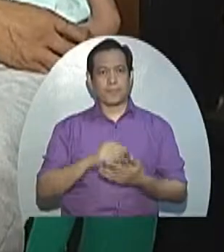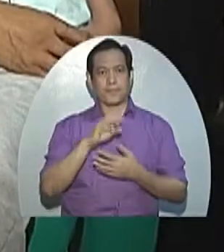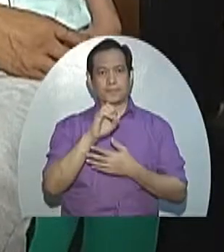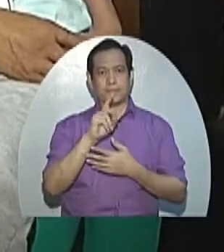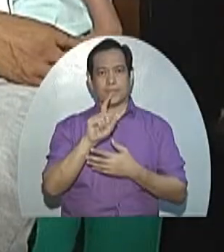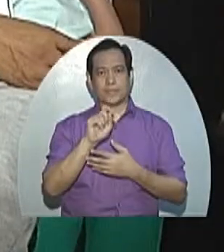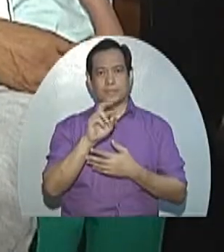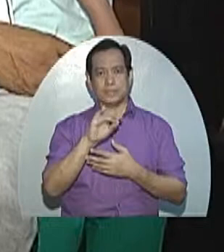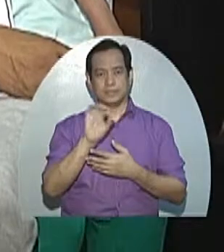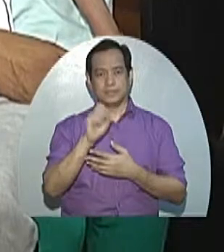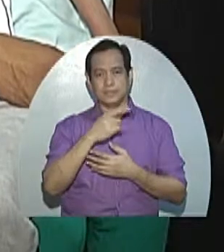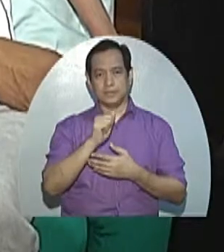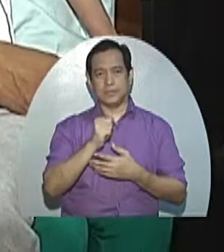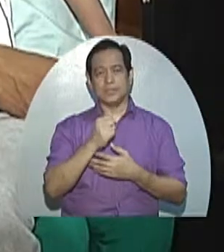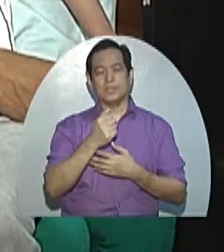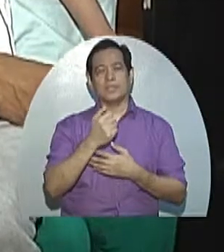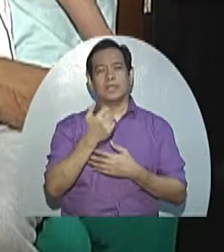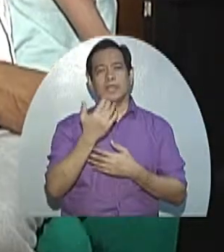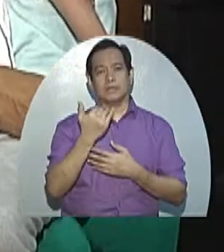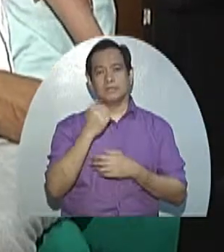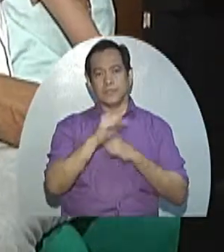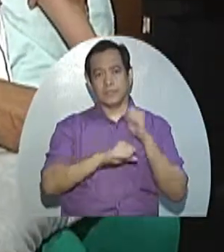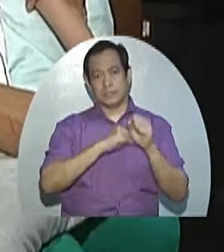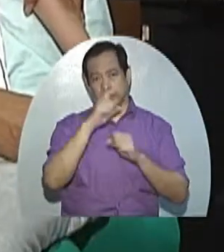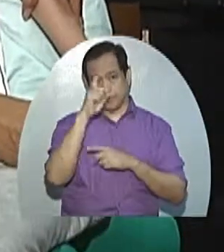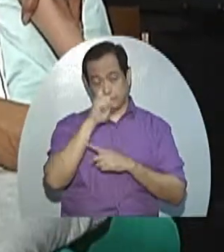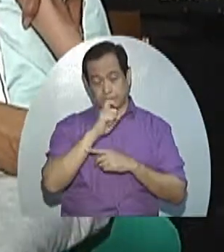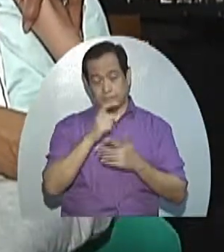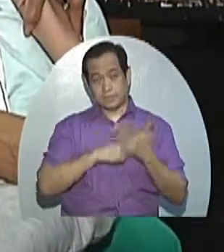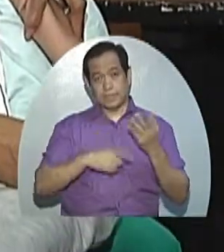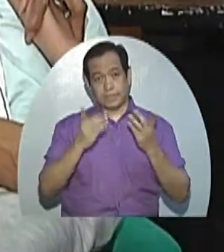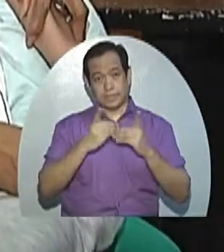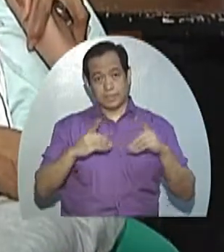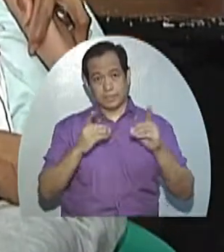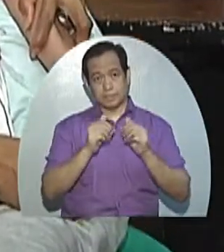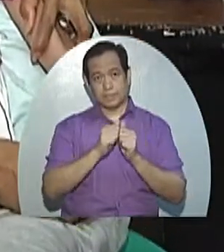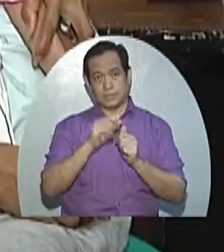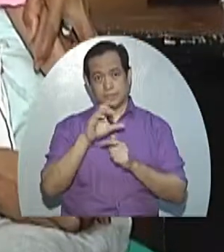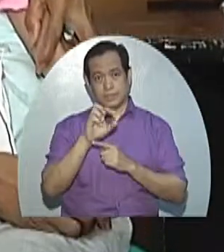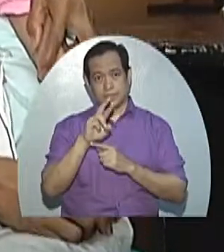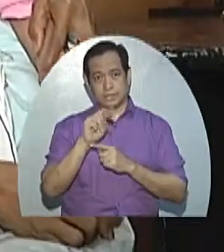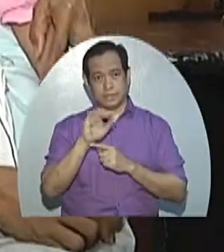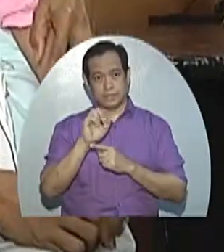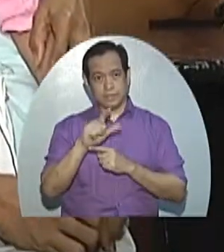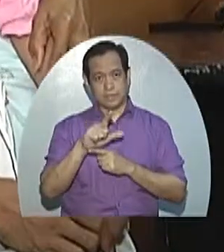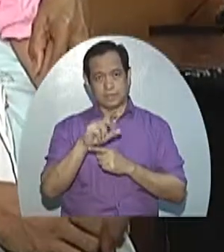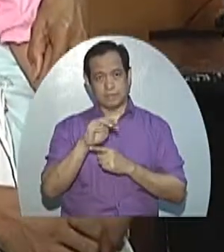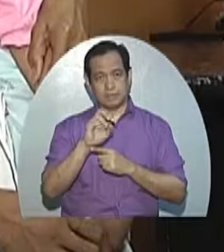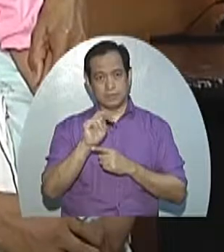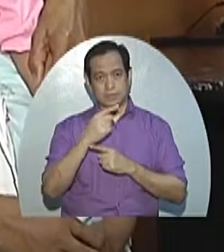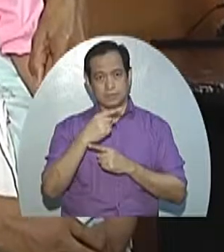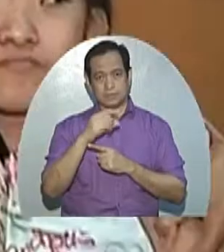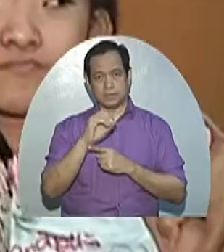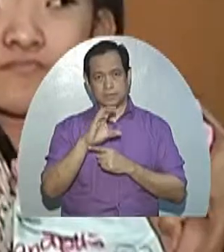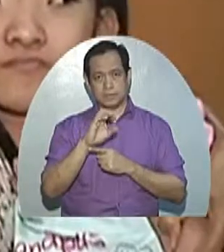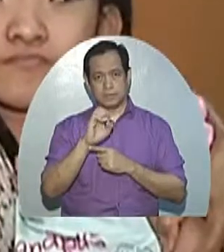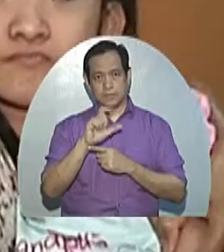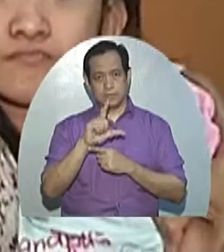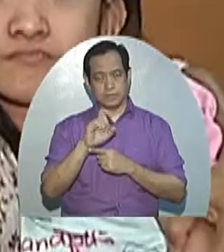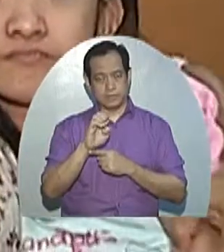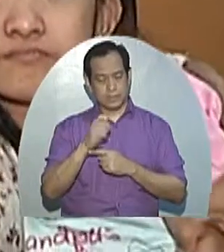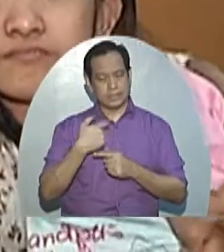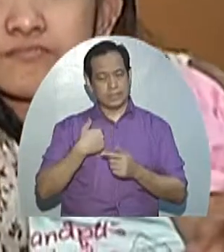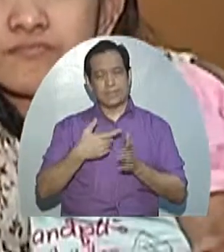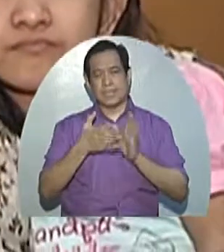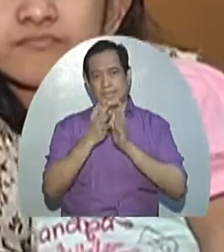Si Edtrisha Benitag, 15 taong gulang, ay na-diagnose na mayroong cranial meningocele. Siya